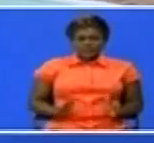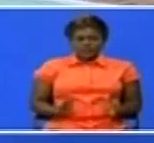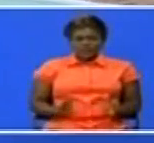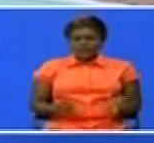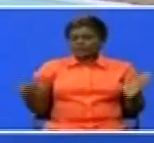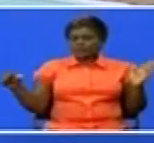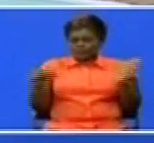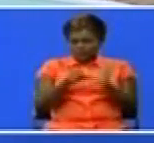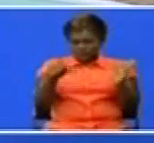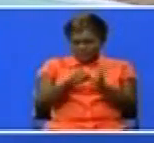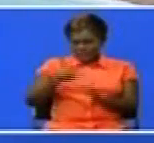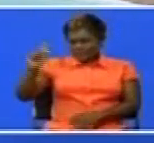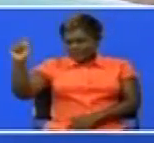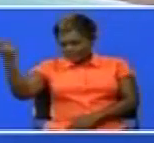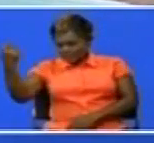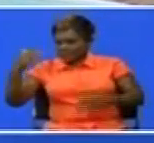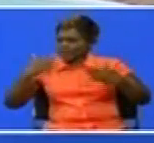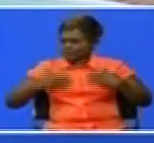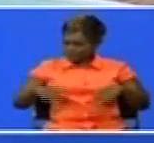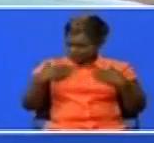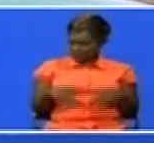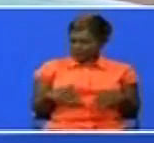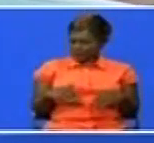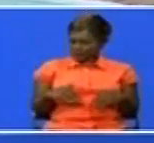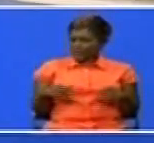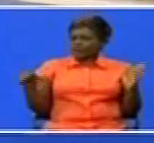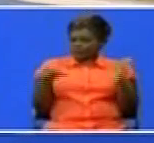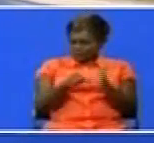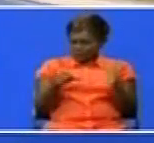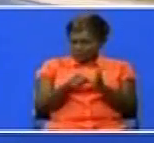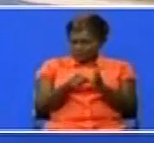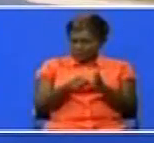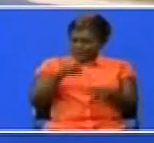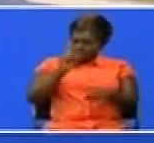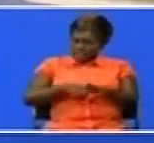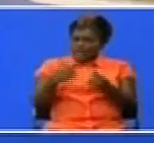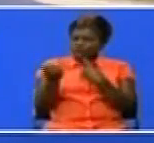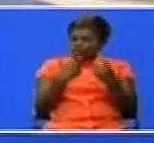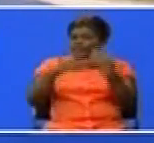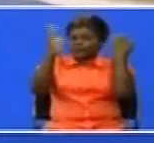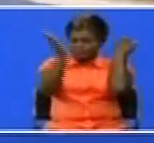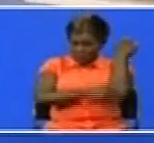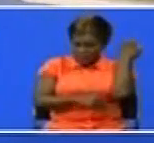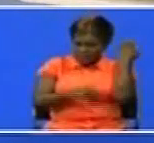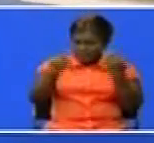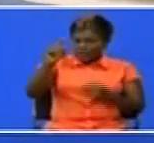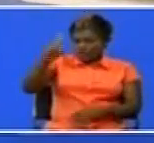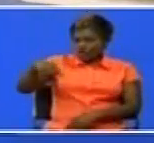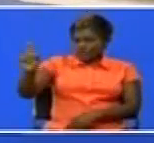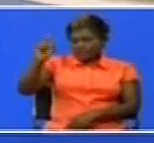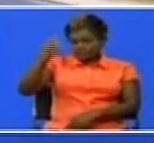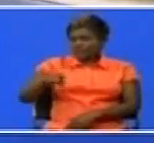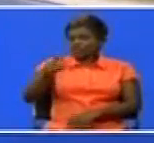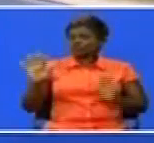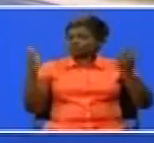Kuna shida Kenyans. Tuko na shida ya ukabila. Mtu akiongea vibaya lazima akosolewe. Sio kupigiwa